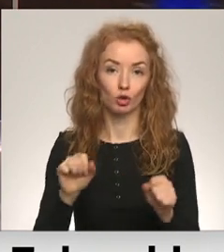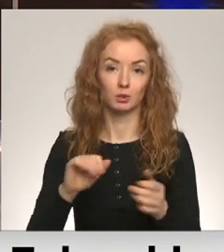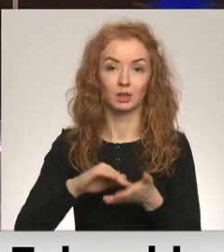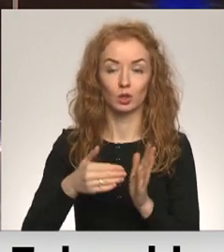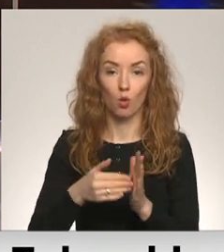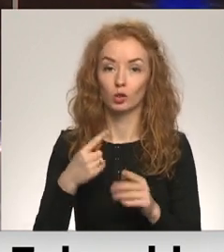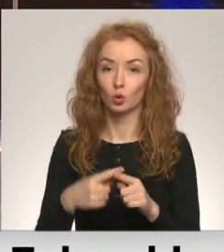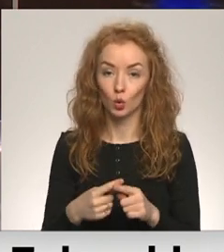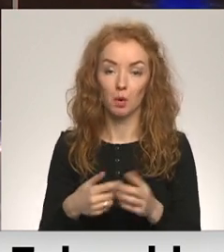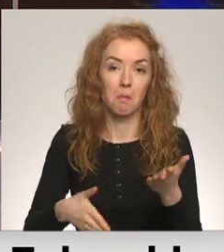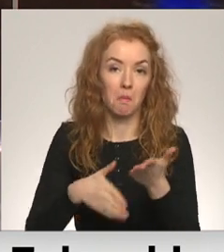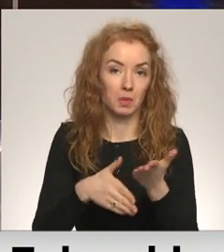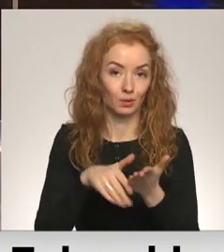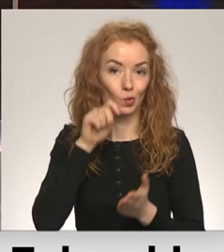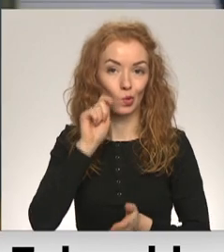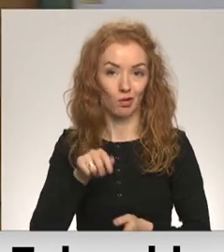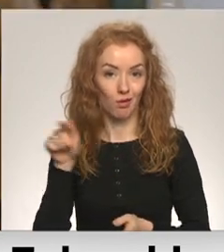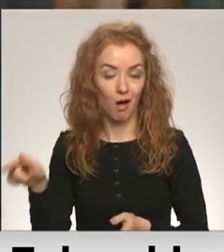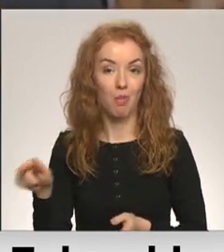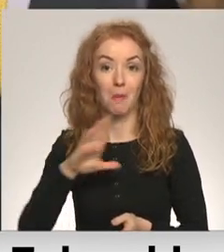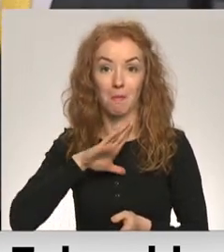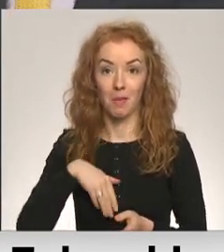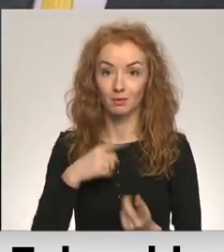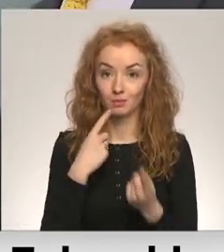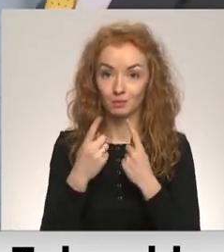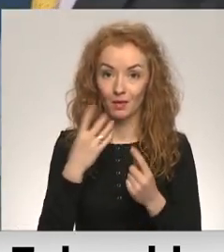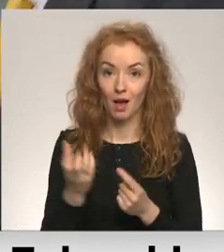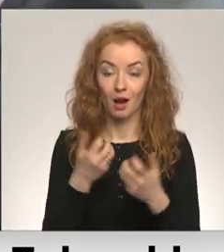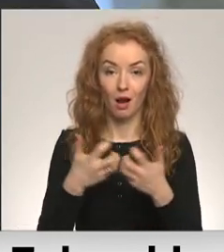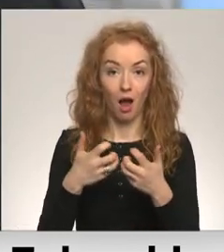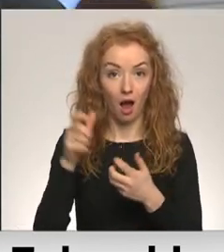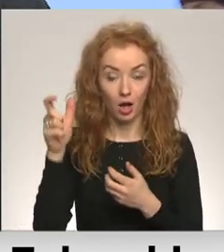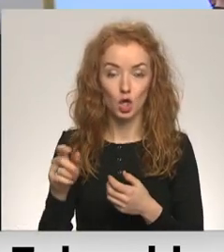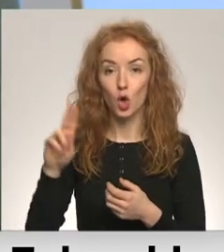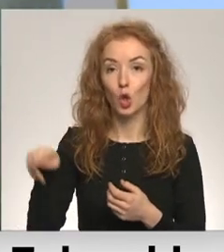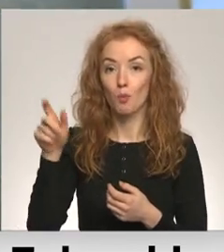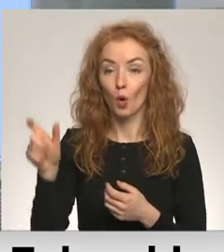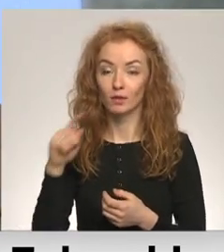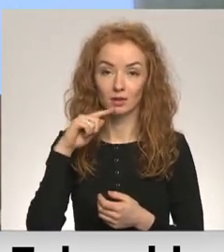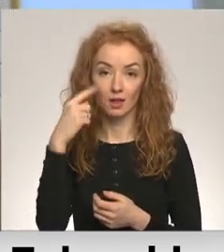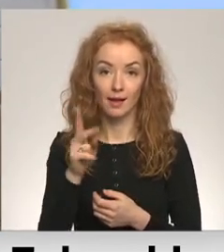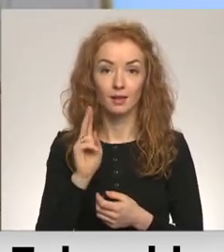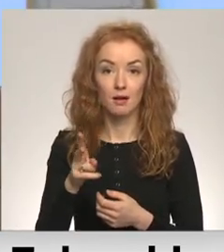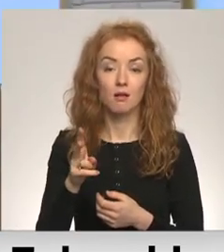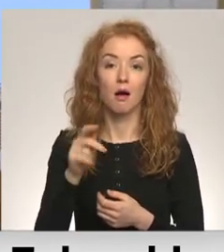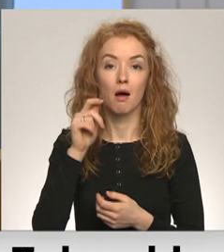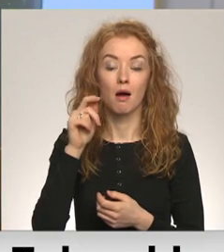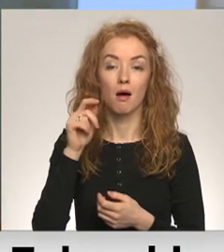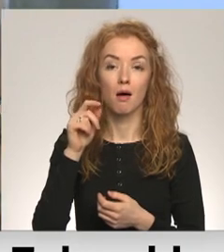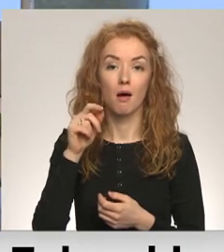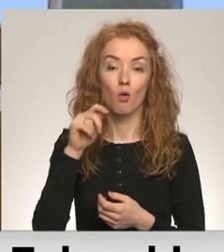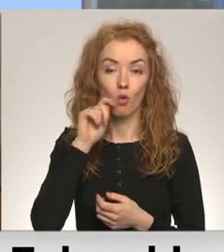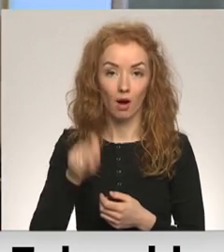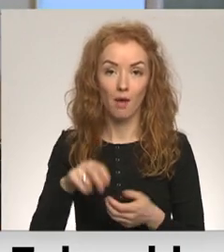situāciju un palīdzību Ukrainai. Pēc sarunas ar Krišjānu Kariņu Dombrovskis pauda, ka Kijevā plāno pārrunāt arī